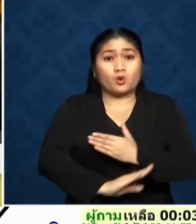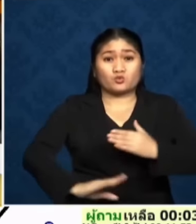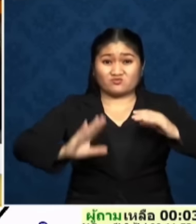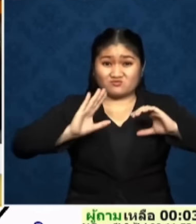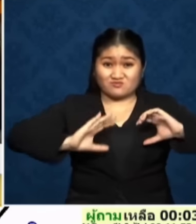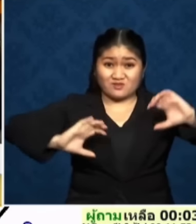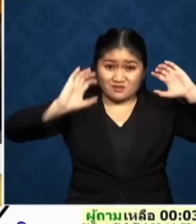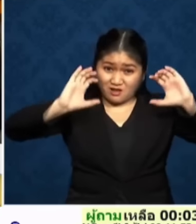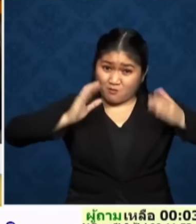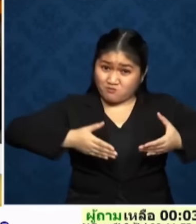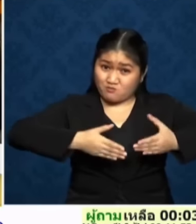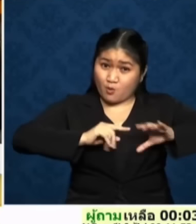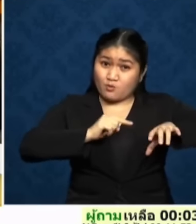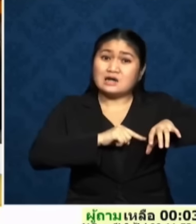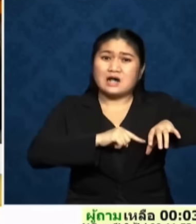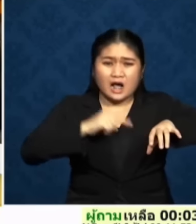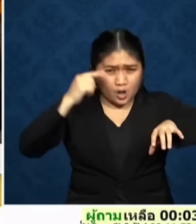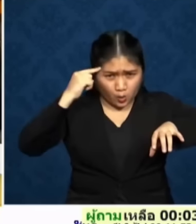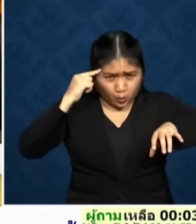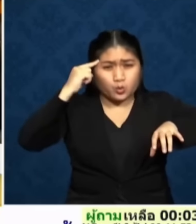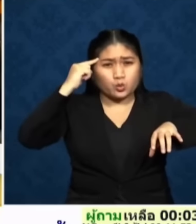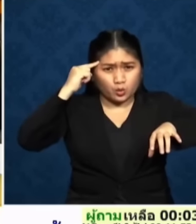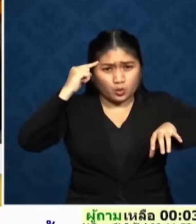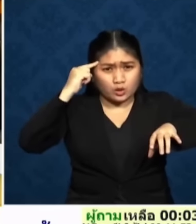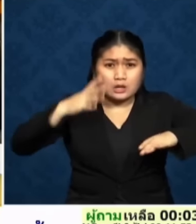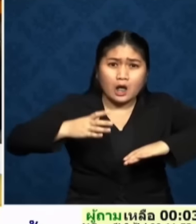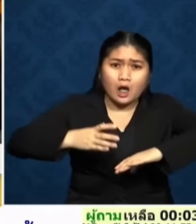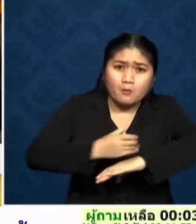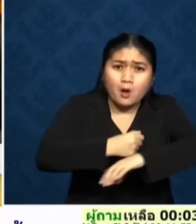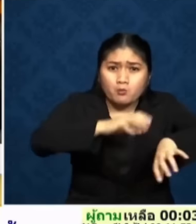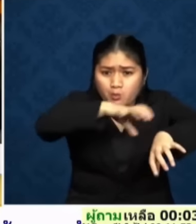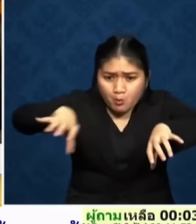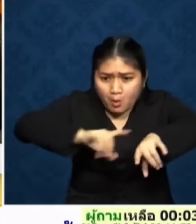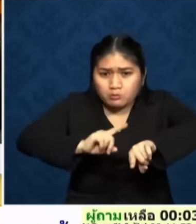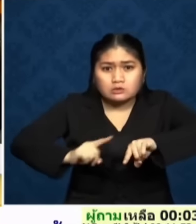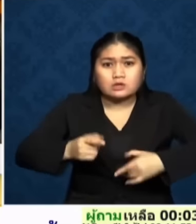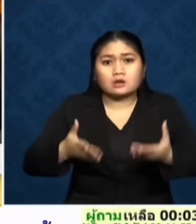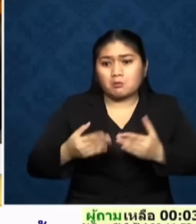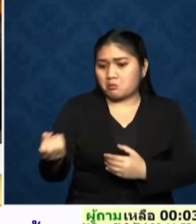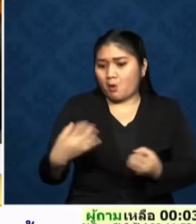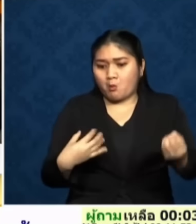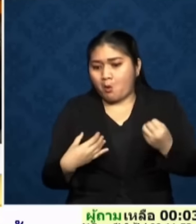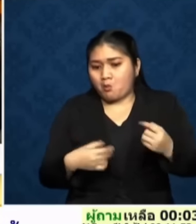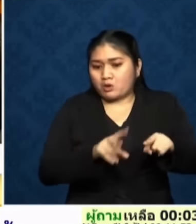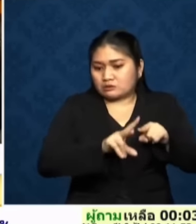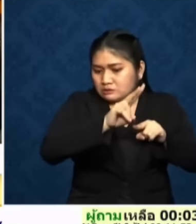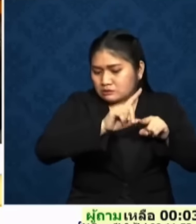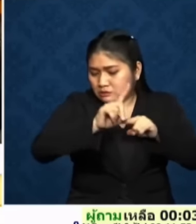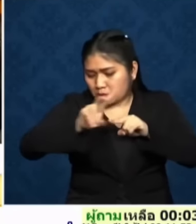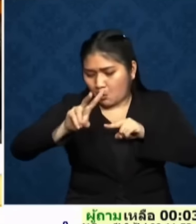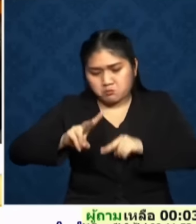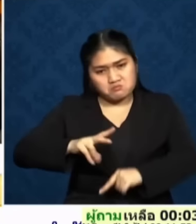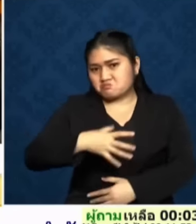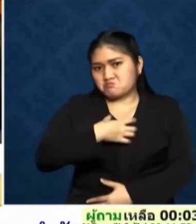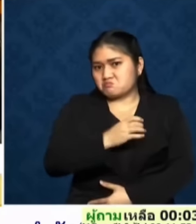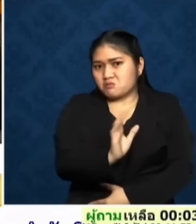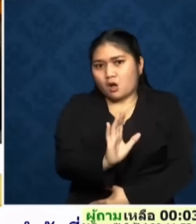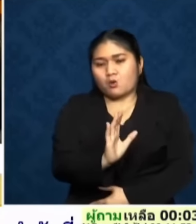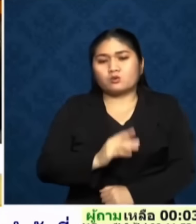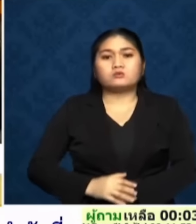นะฮะทุกพรรคการเมืองเขาก็บอกว่าเขาไม่เอาหมดหนึ่งหมดสองอันนี้จึงเป็นเหตุที่เขาไม่สามารถร่ว